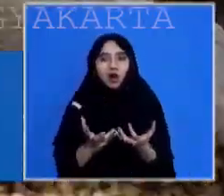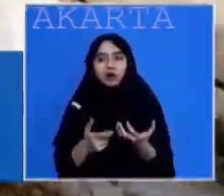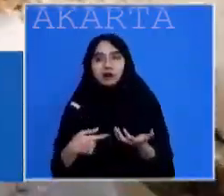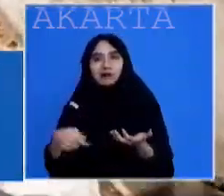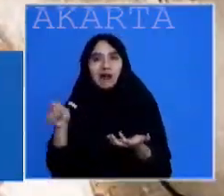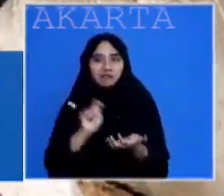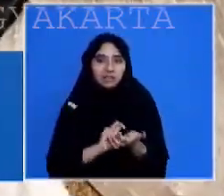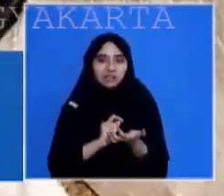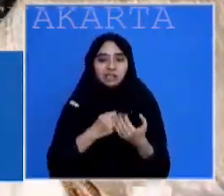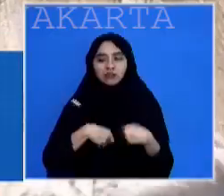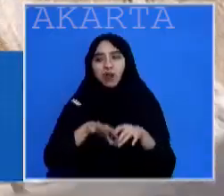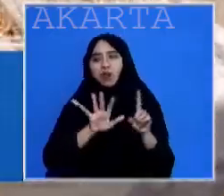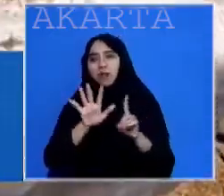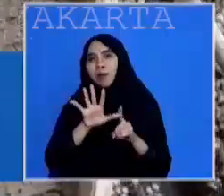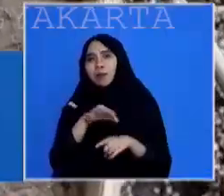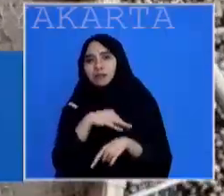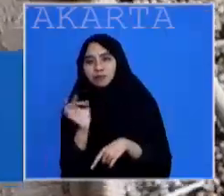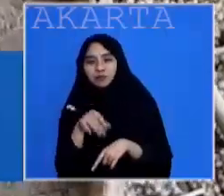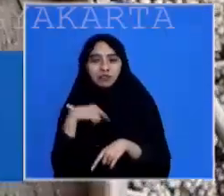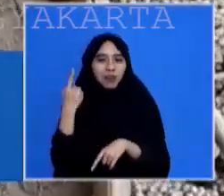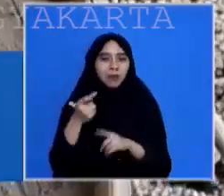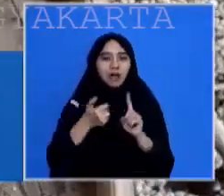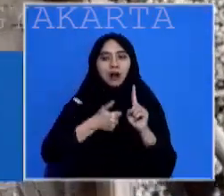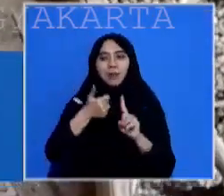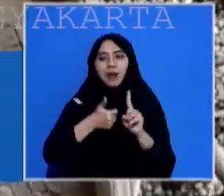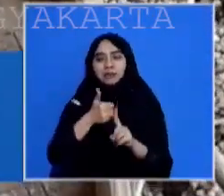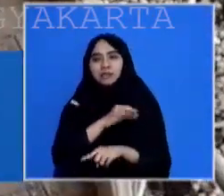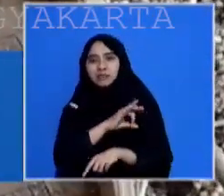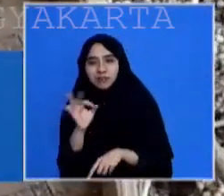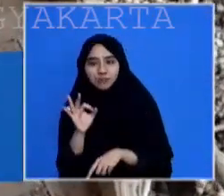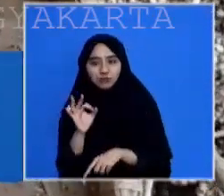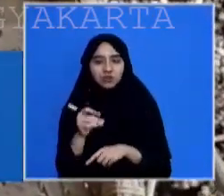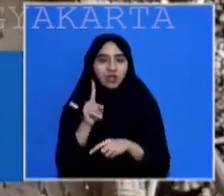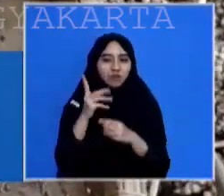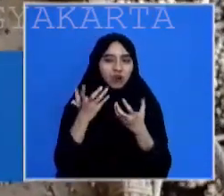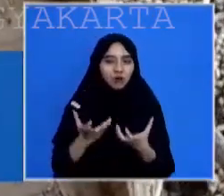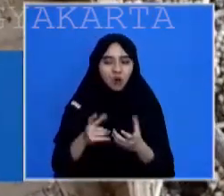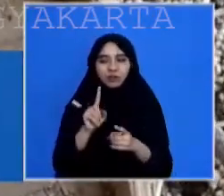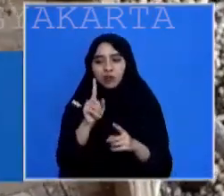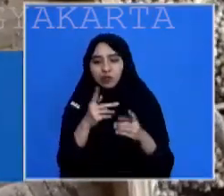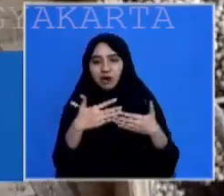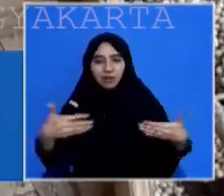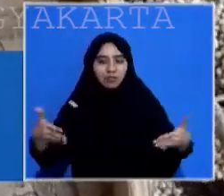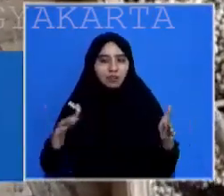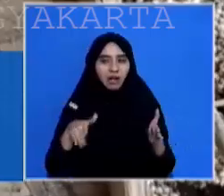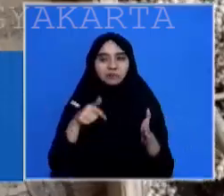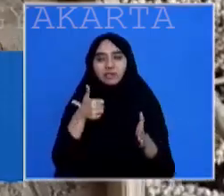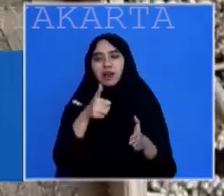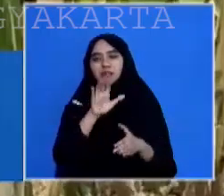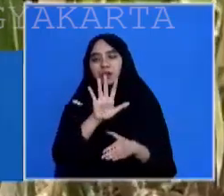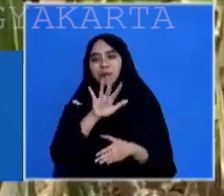gangsal 12 dumugi 16 rupiah sekilonipun. Saben setunggal hektar kadang tani saged pikantuk hasil sekawan dumugi gangsal